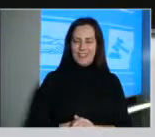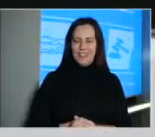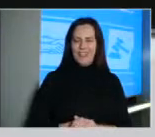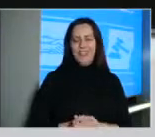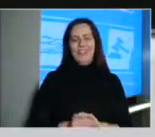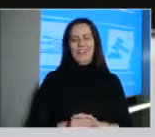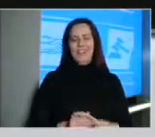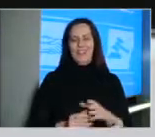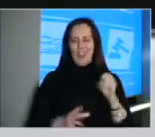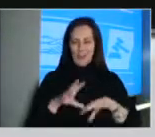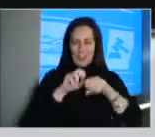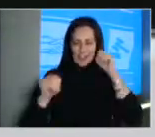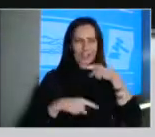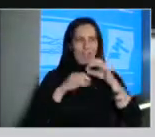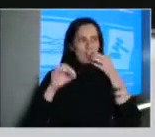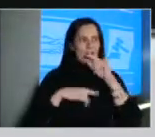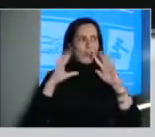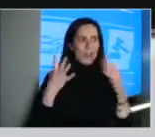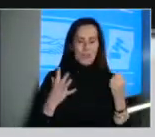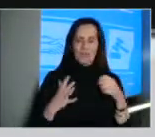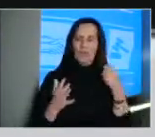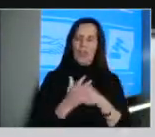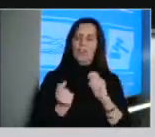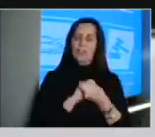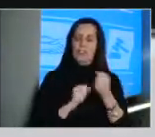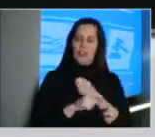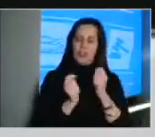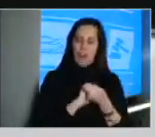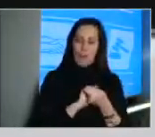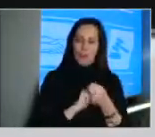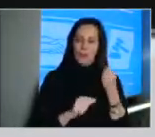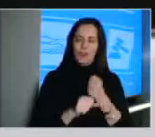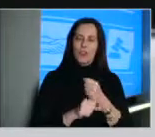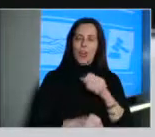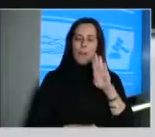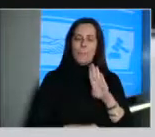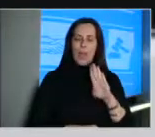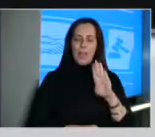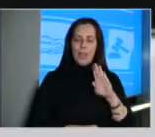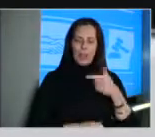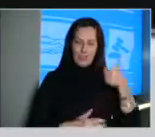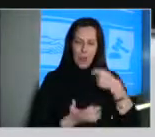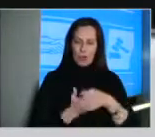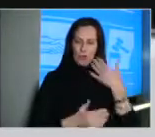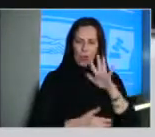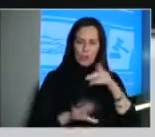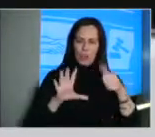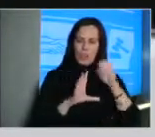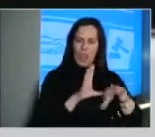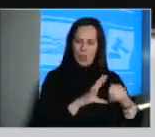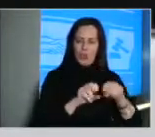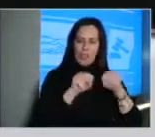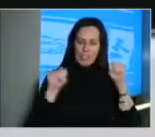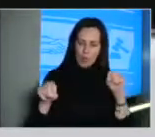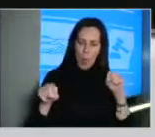הקרנות ההסתדרותיות נתחיל בשנות ה-90, כן. עד שנעשתה הרפורמה, מיני רפורמה של בייגה שוחט וכולי, היו קרנות, 5 או 6 קרנות